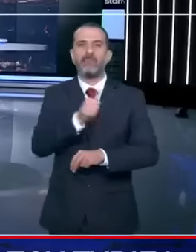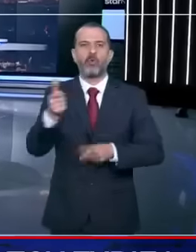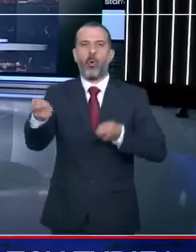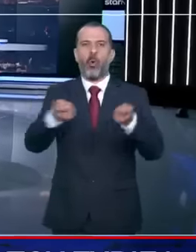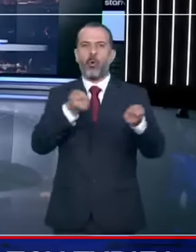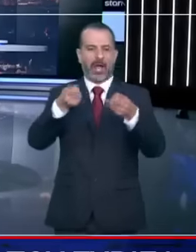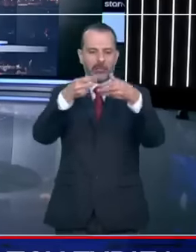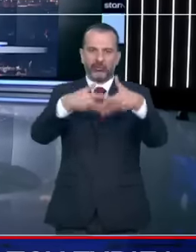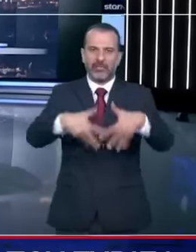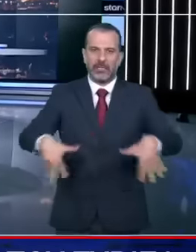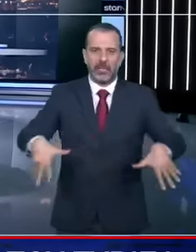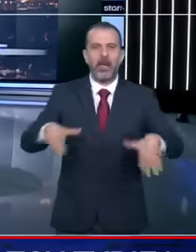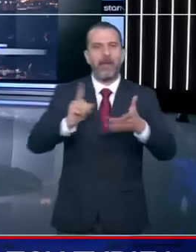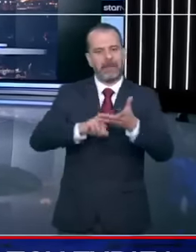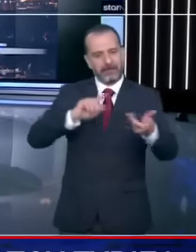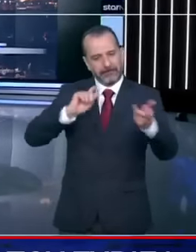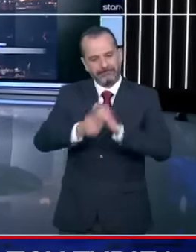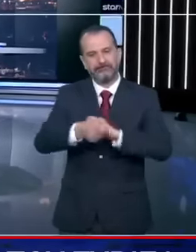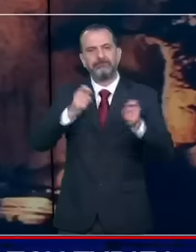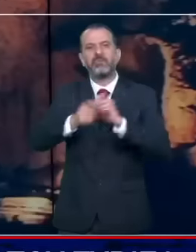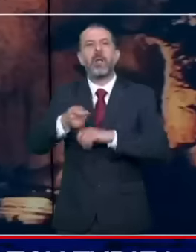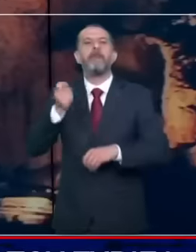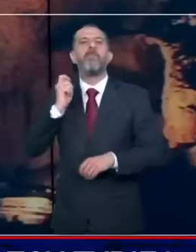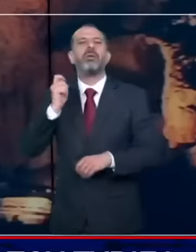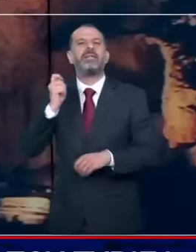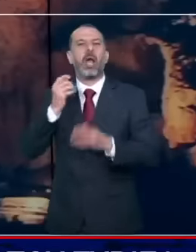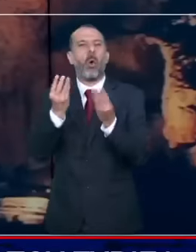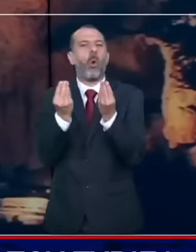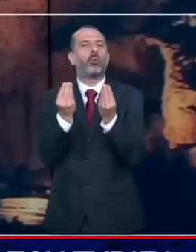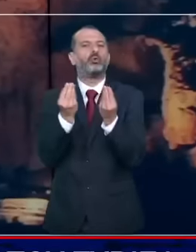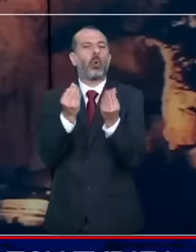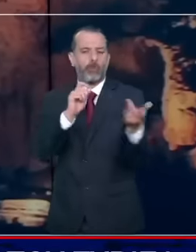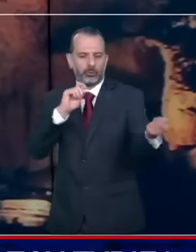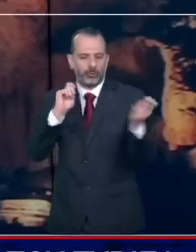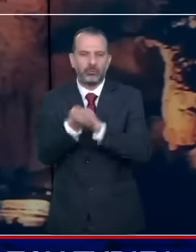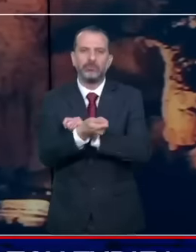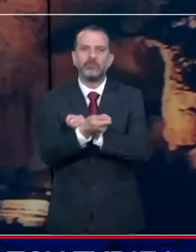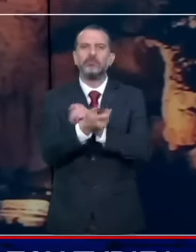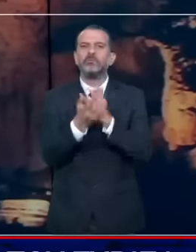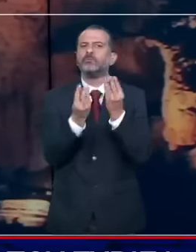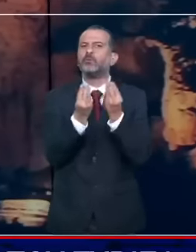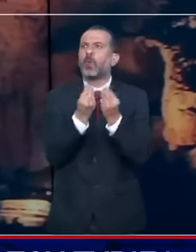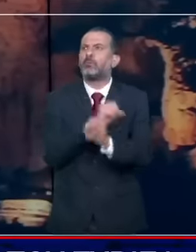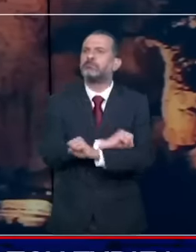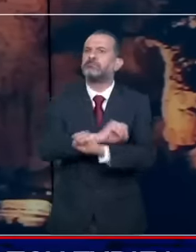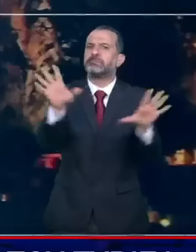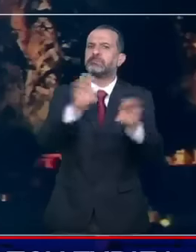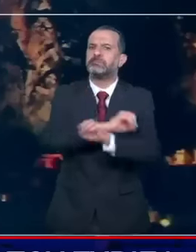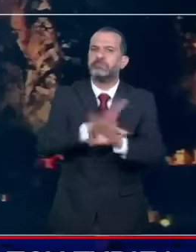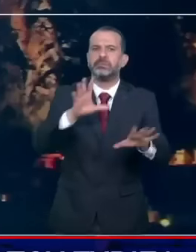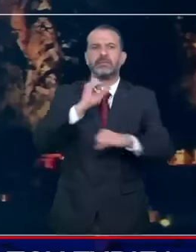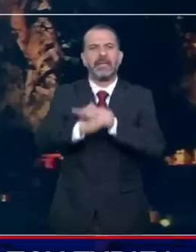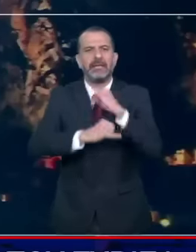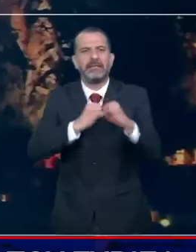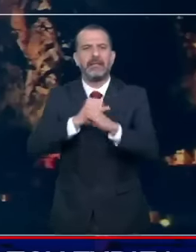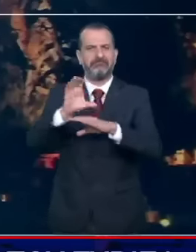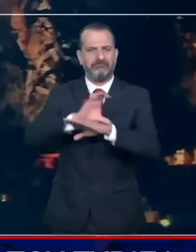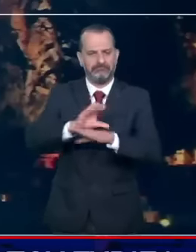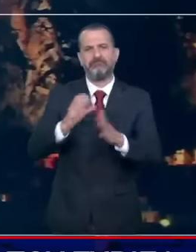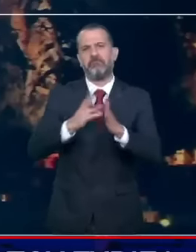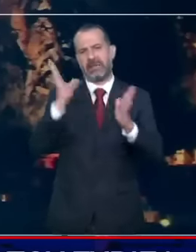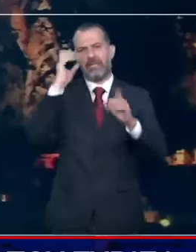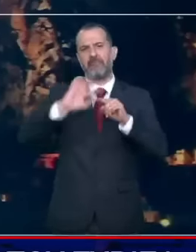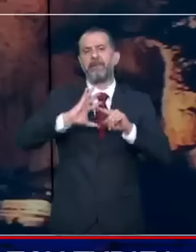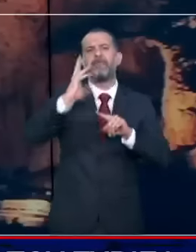και η ψηφιοποίηση στην παραγωγή πολιτικής. Να σας πω λίγο το όραμά μου για τα επόμενα 2 χρόνια. Ας πούμε ότι έχουμε ένα χρονικό διάστημα μέχρι τις επόμενες